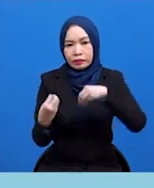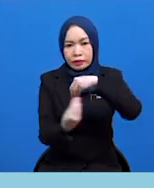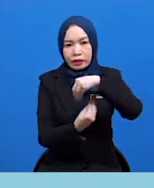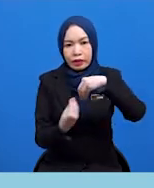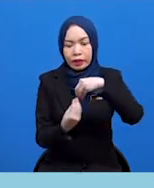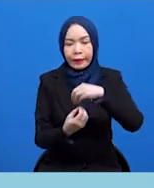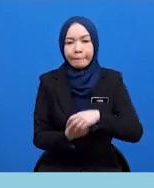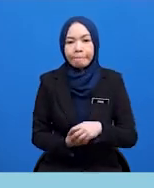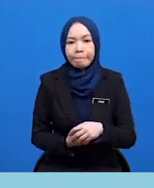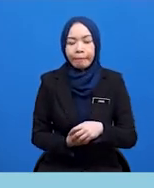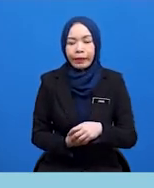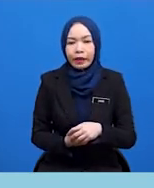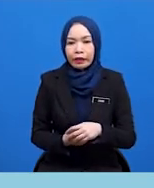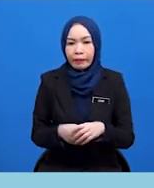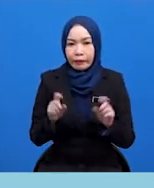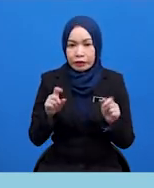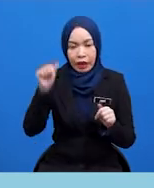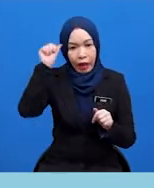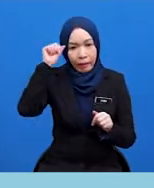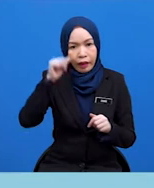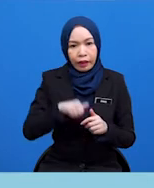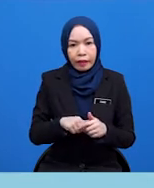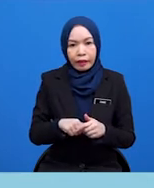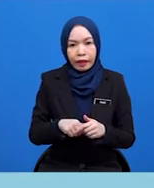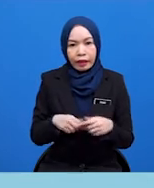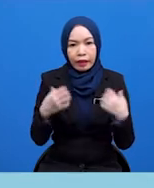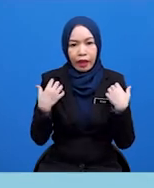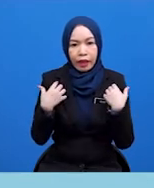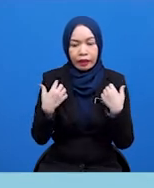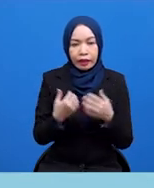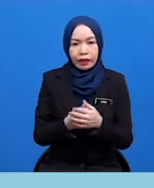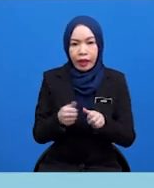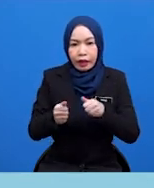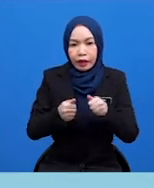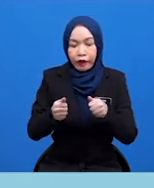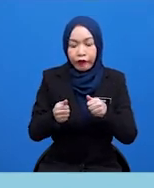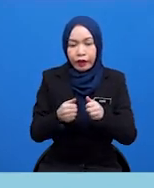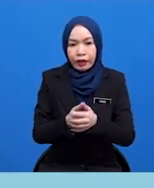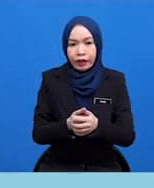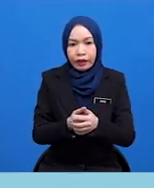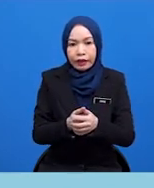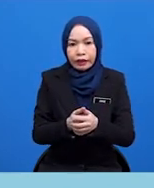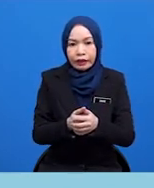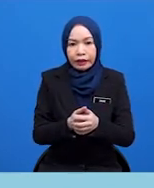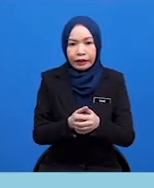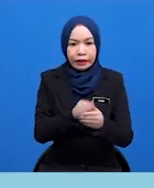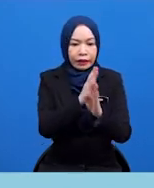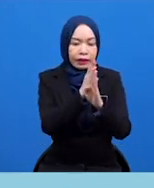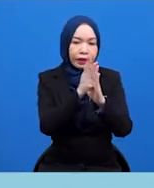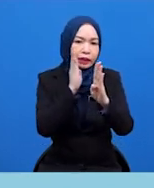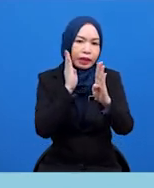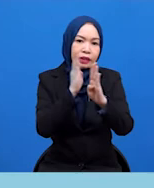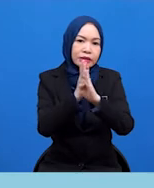berteres. Kawasan pertanian di cerun atau lereng bukit perlu dibina teres mengikut